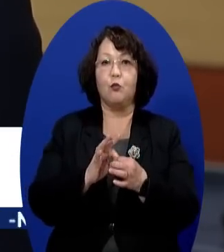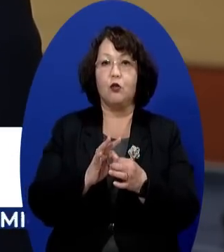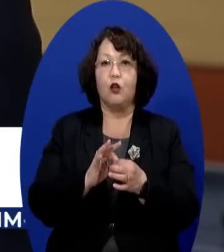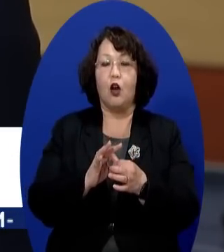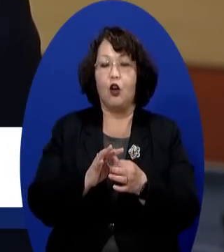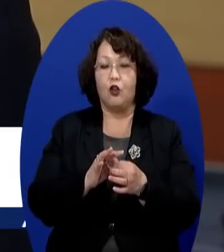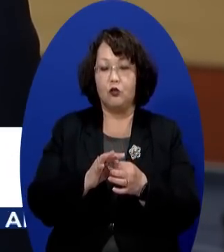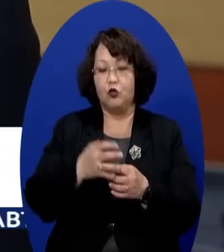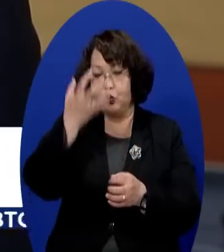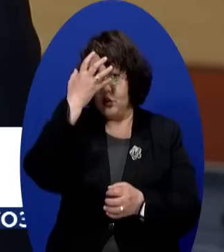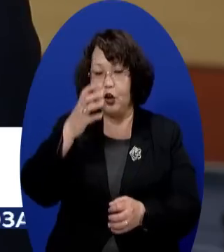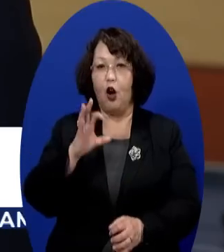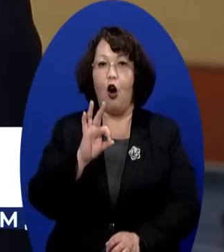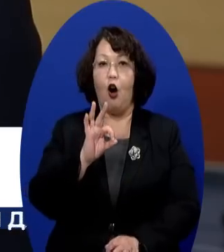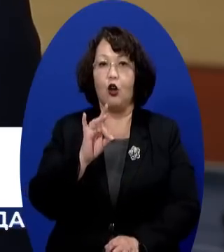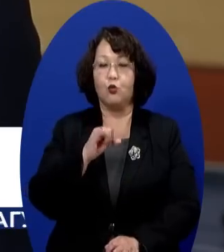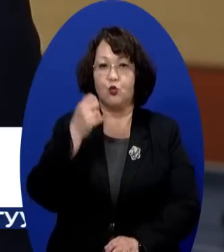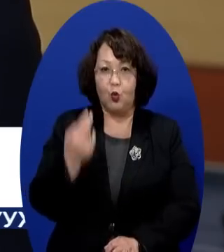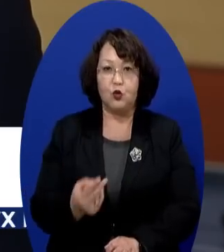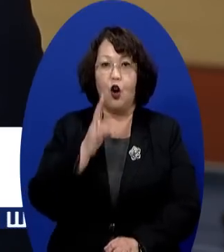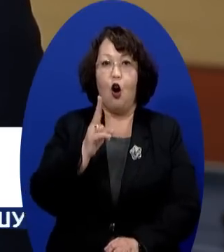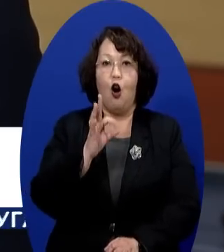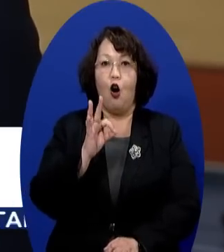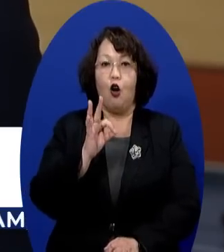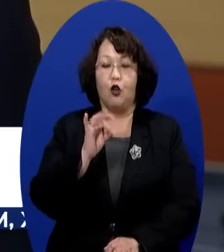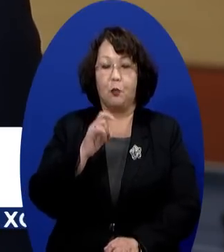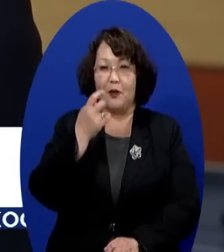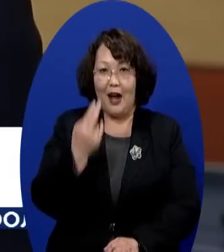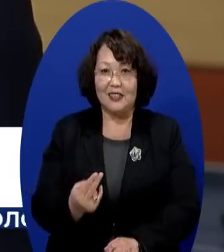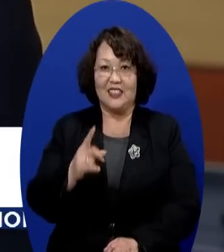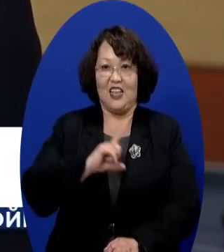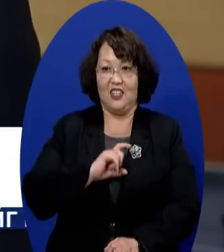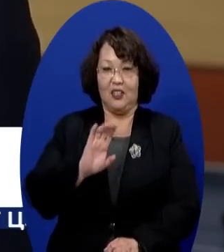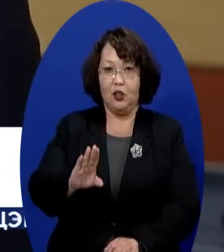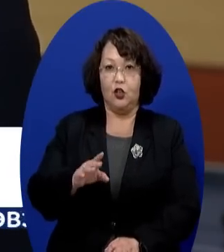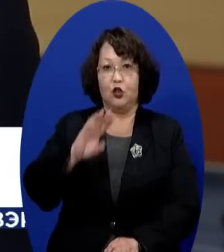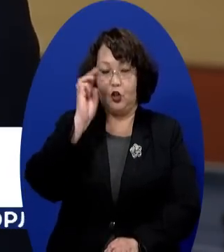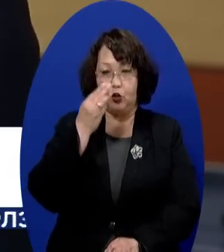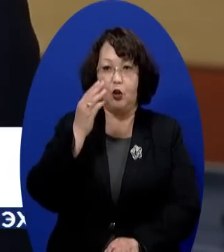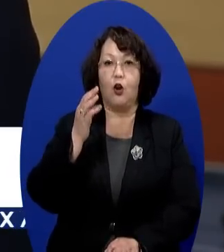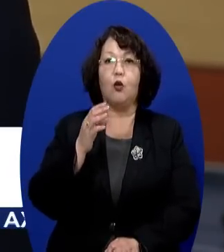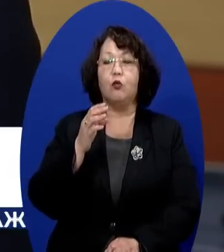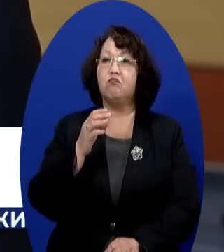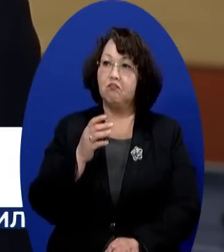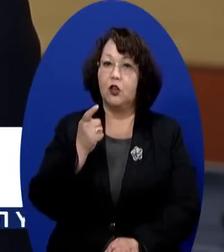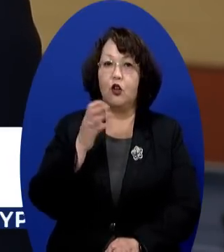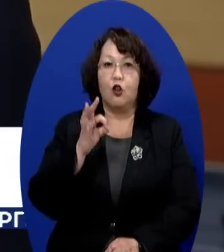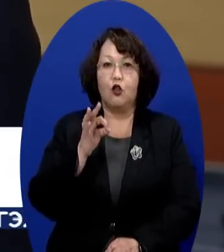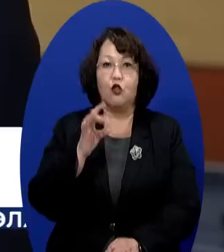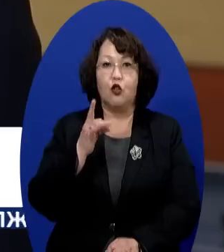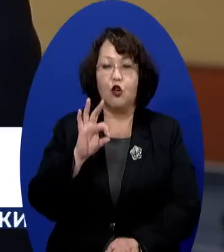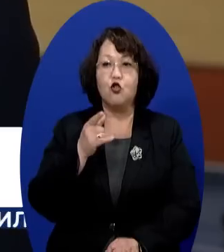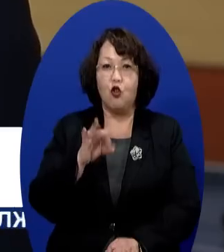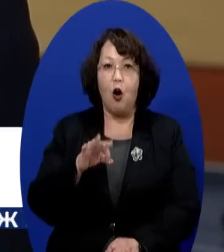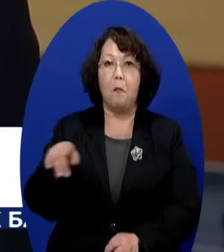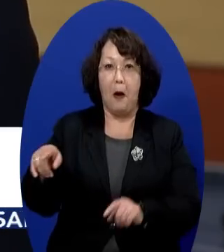За төрийн орон сууцны корпорацийн эзэмшилд тодорхой хэмжээний хөрөнгүүд байдаг. За эдгээр хөрөнгийг зах